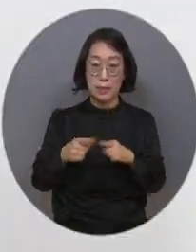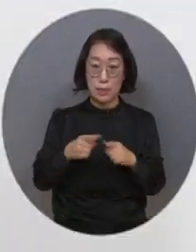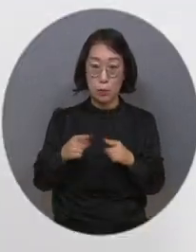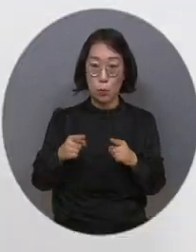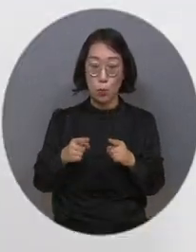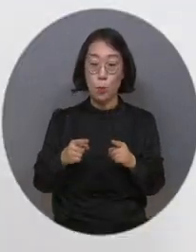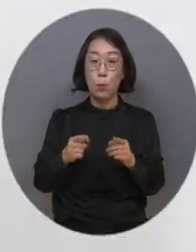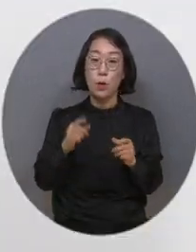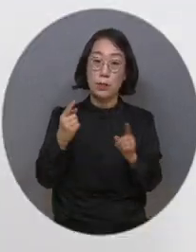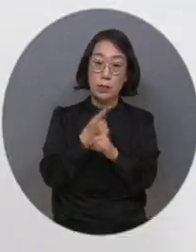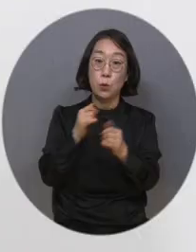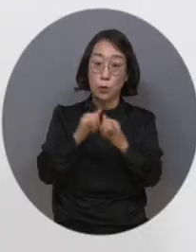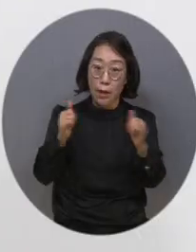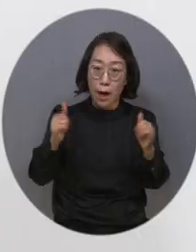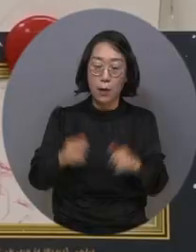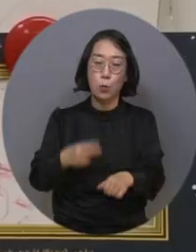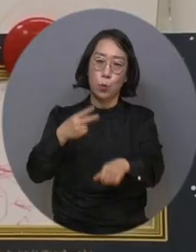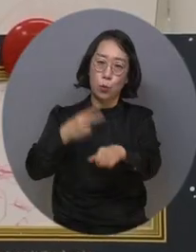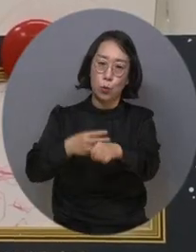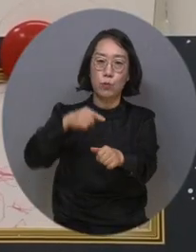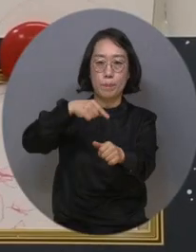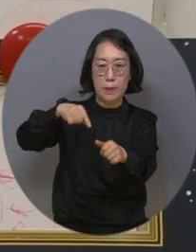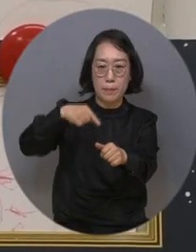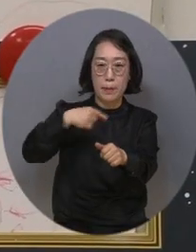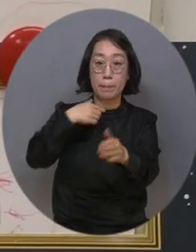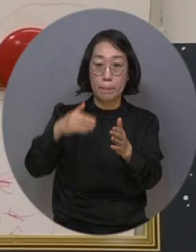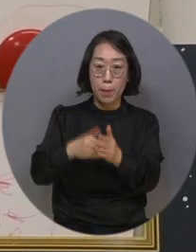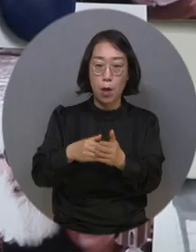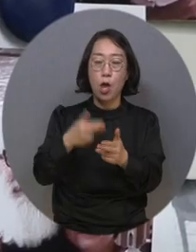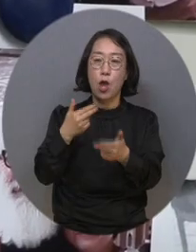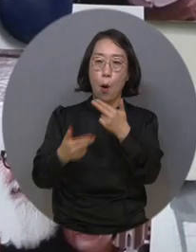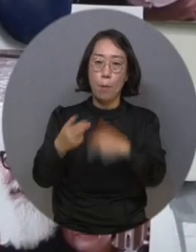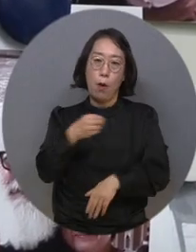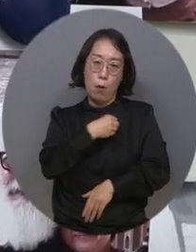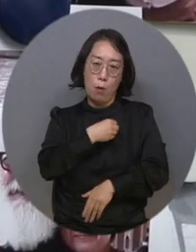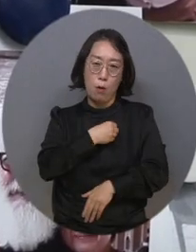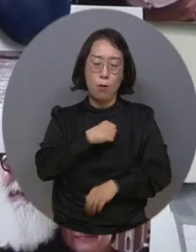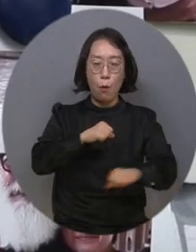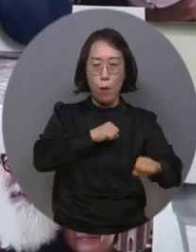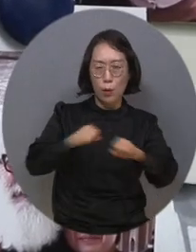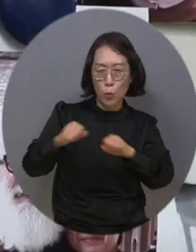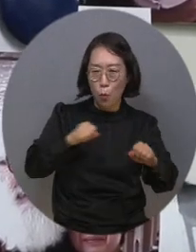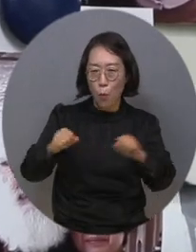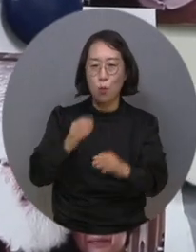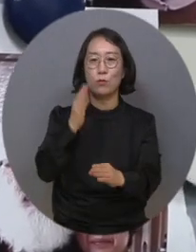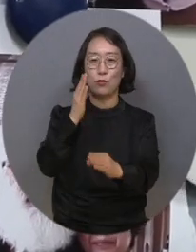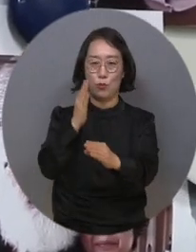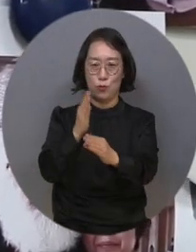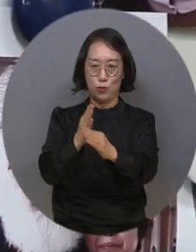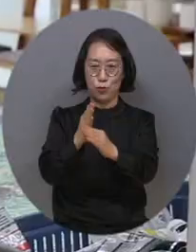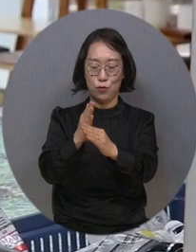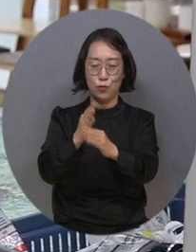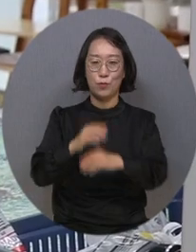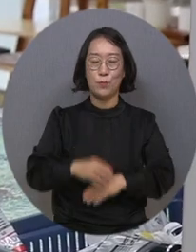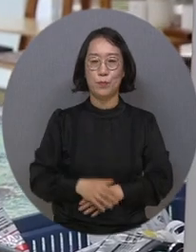광양시 평생교육원에 출강하고 한국미술협회 회원으로 그 지평을 넓혀가고 있습니다.